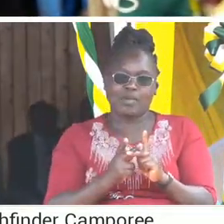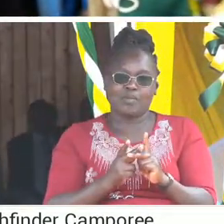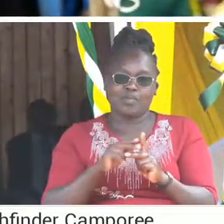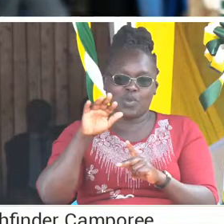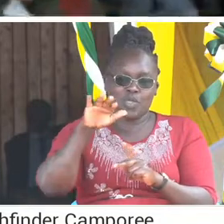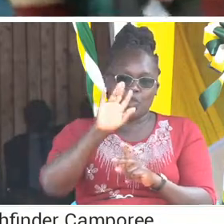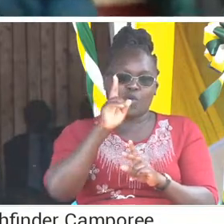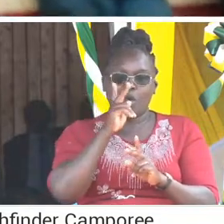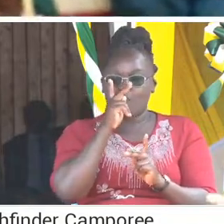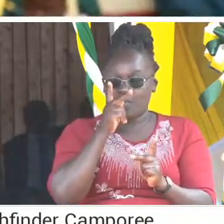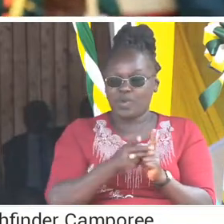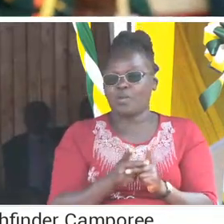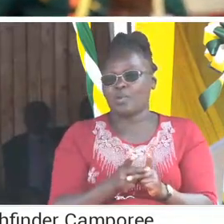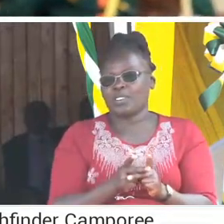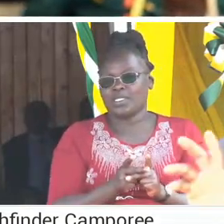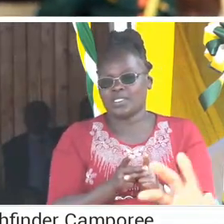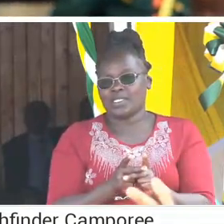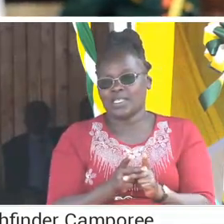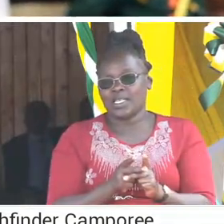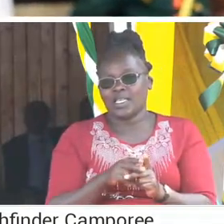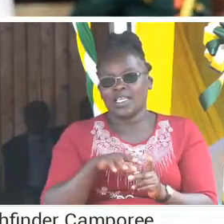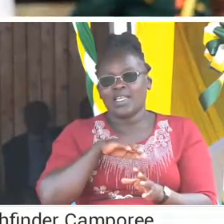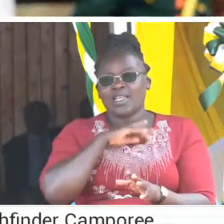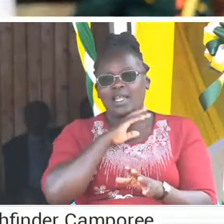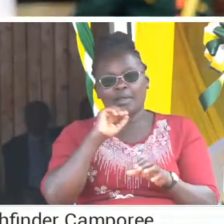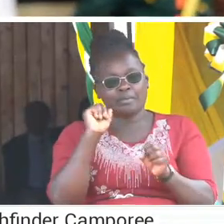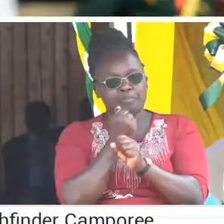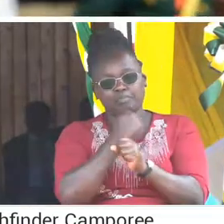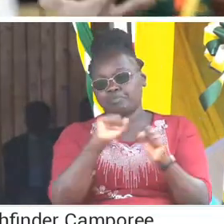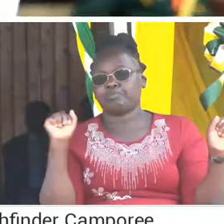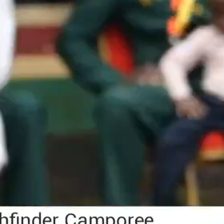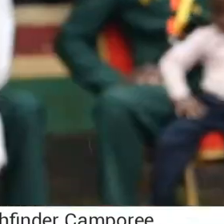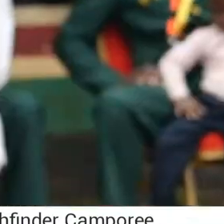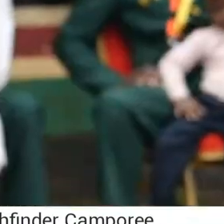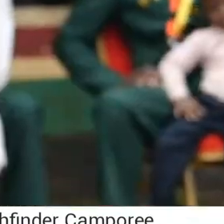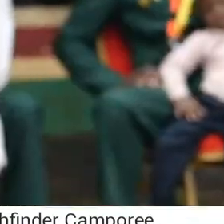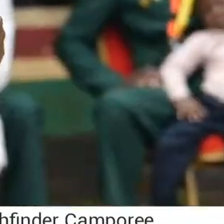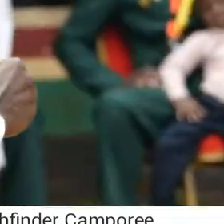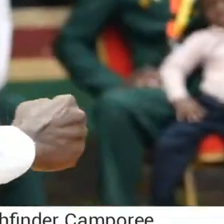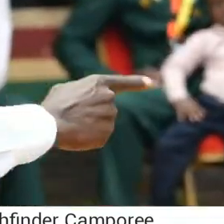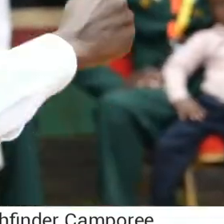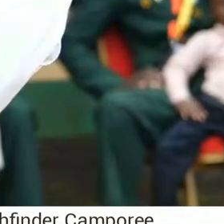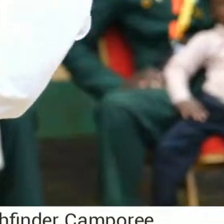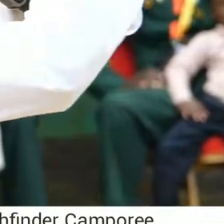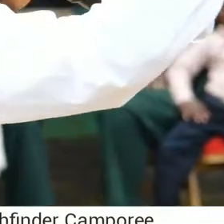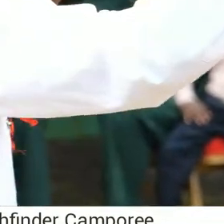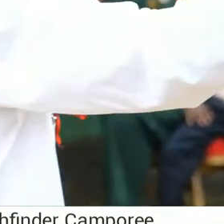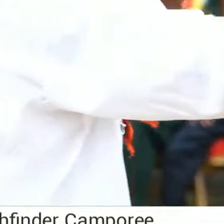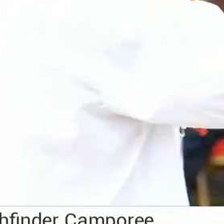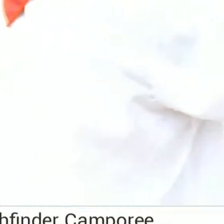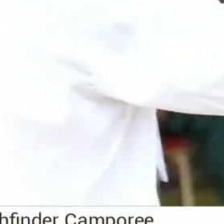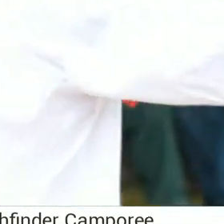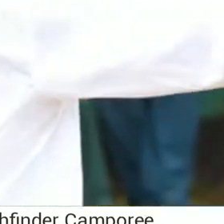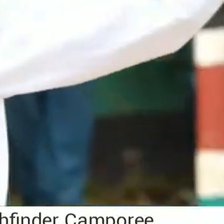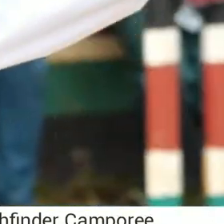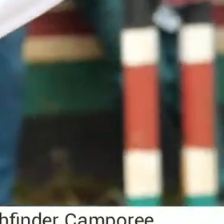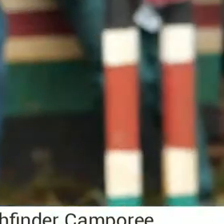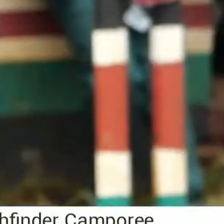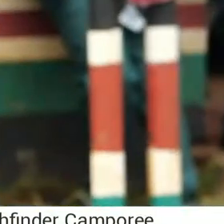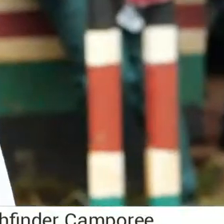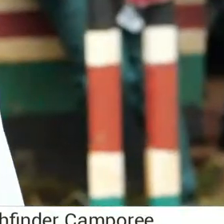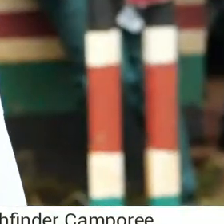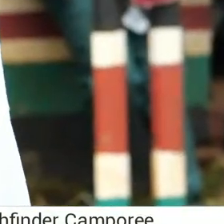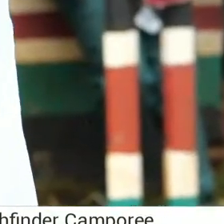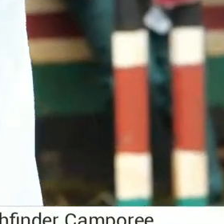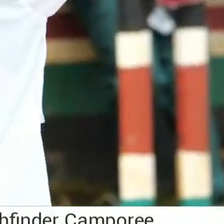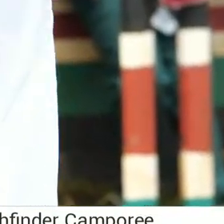Watoto wazuri na watu wazima wazuri, ulimwengu tumeishi katika moshi mkubwa wa maisha, lakini Bwana asema hivi,